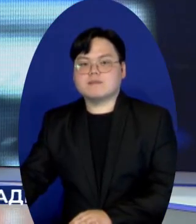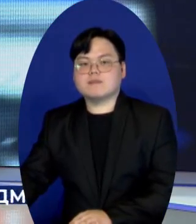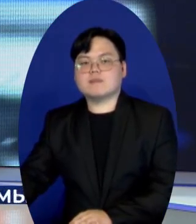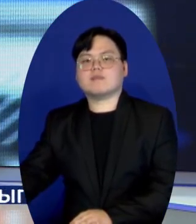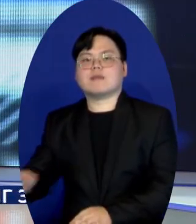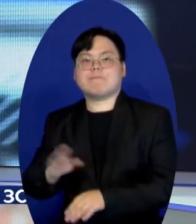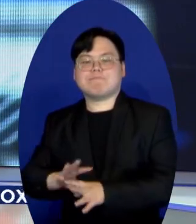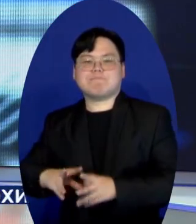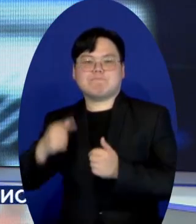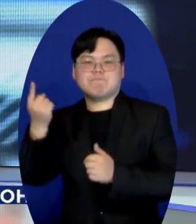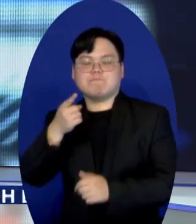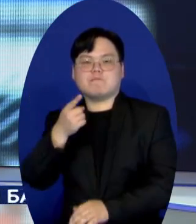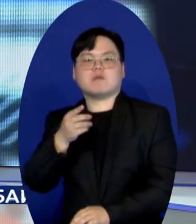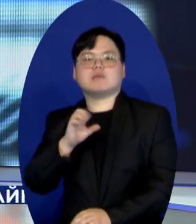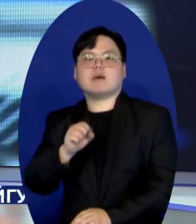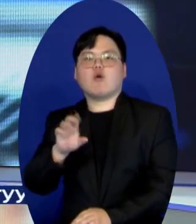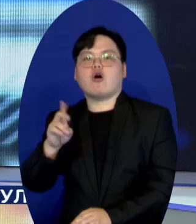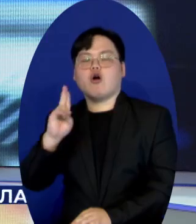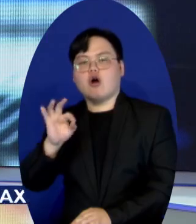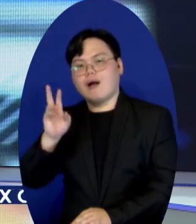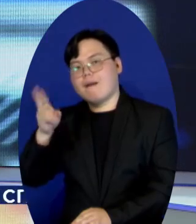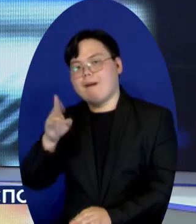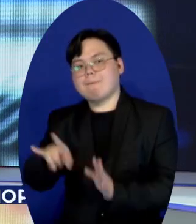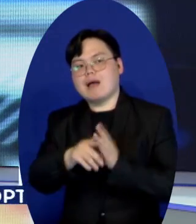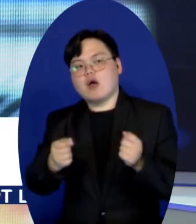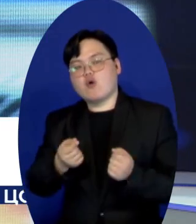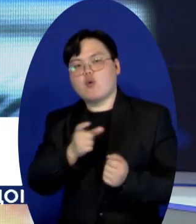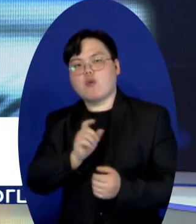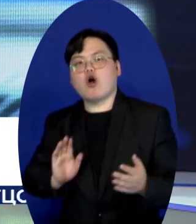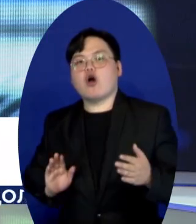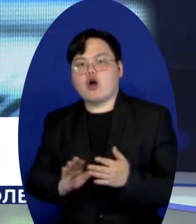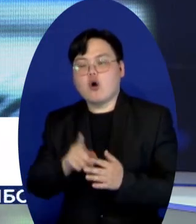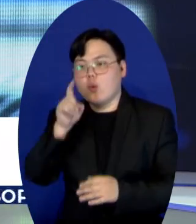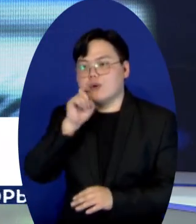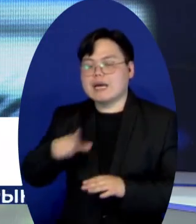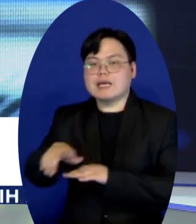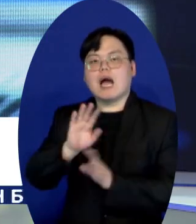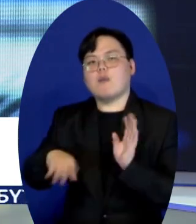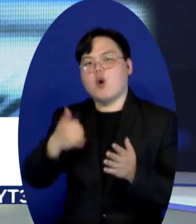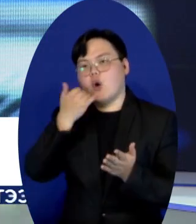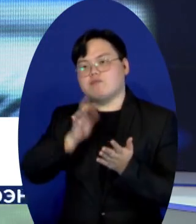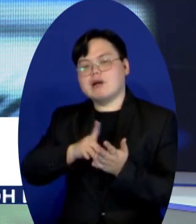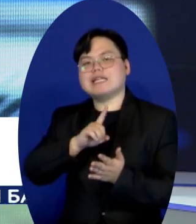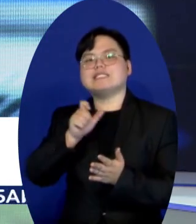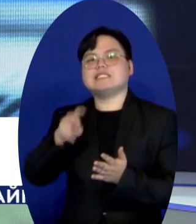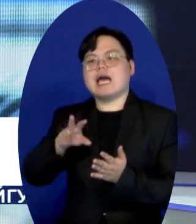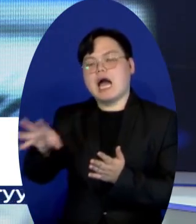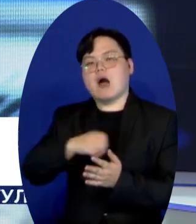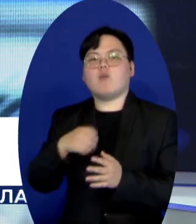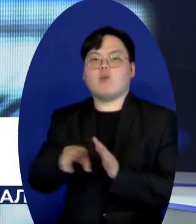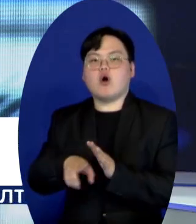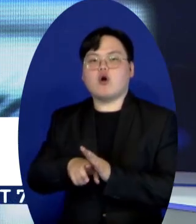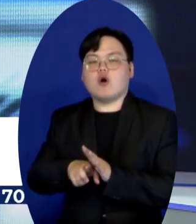Сэргээгдэх хэрчим хүчний Сапока компани малчит хэрэглэгчдэд ордож хүссэн газраасаа хэрэгцээт бараагаа гар утснаас лизингээр авах боломжийг